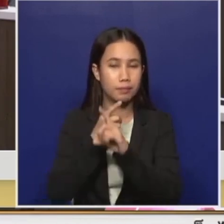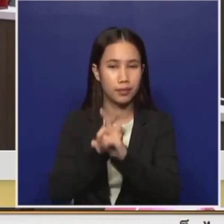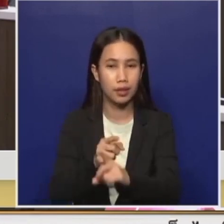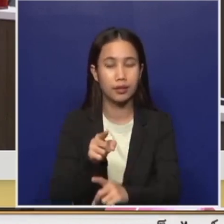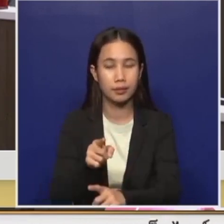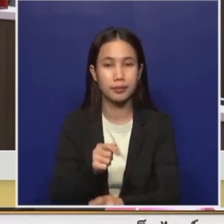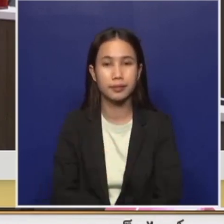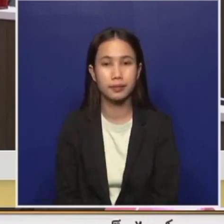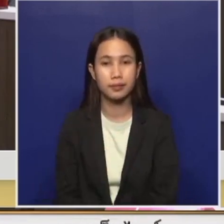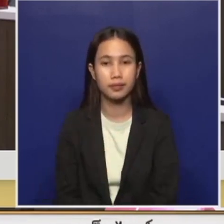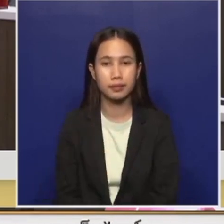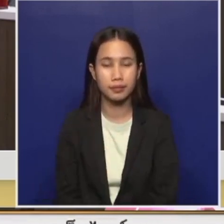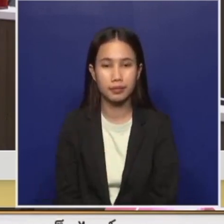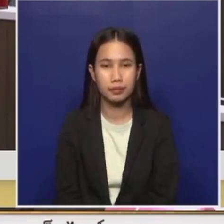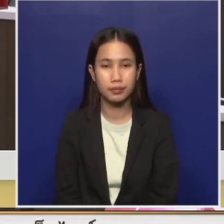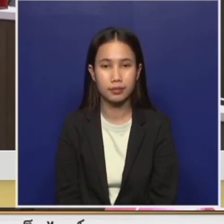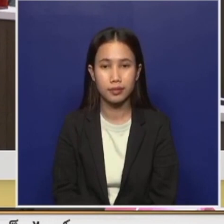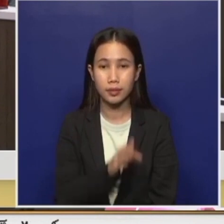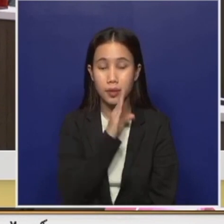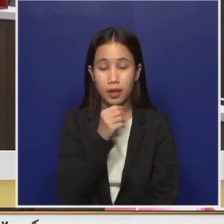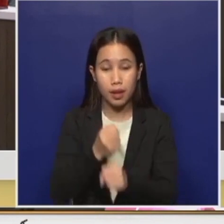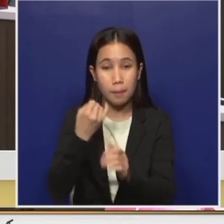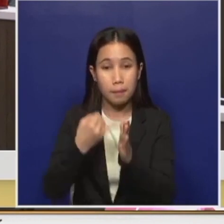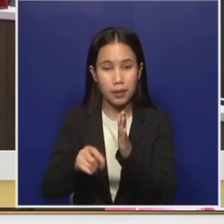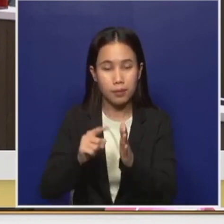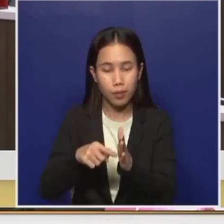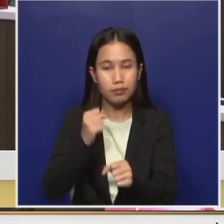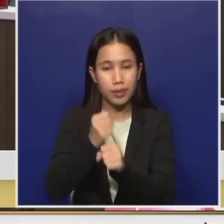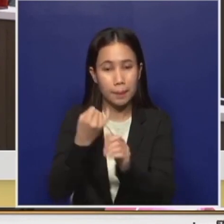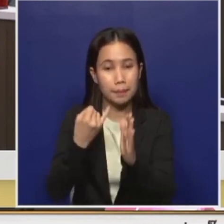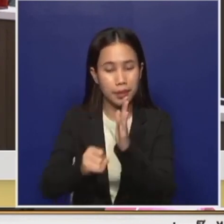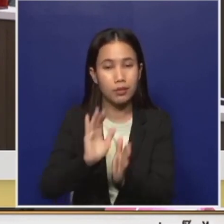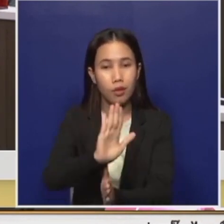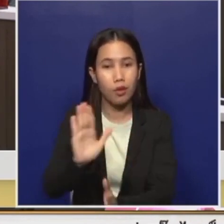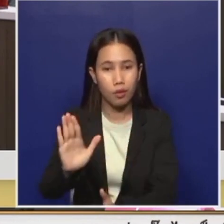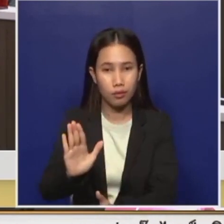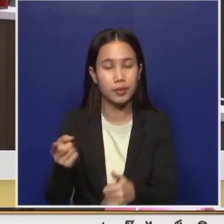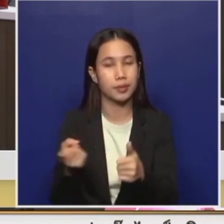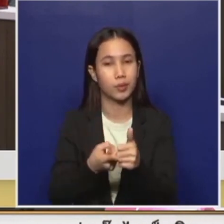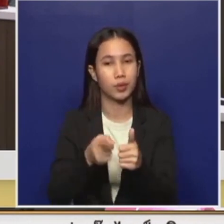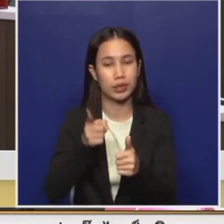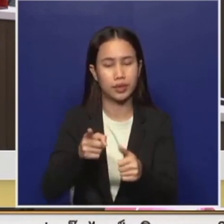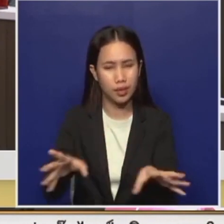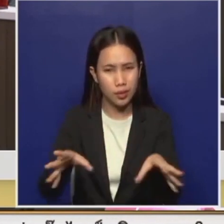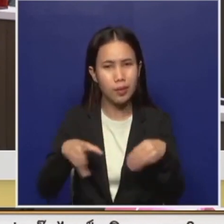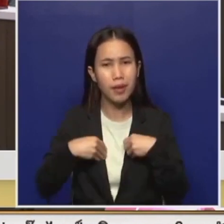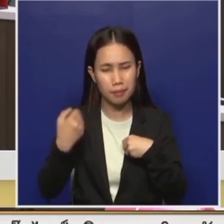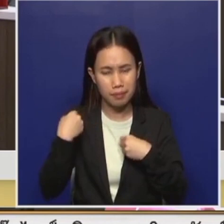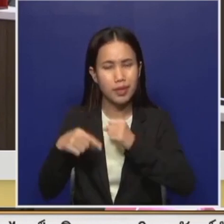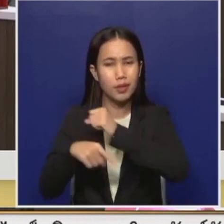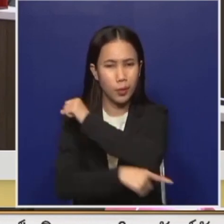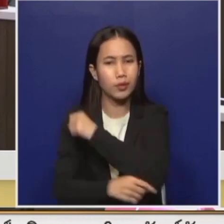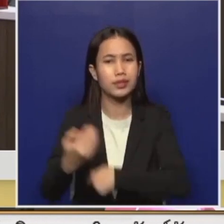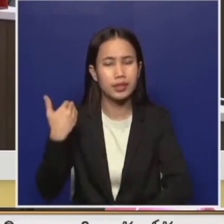เนินการให้ถึงที่สุดในเรื่องของ ภาพผดนั้ท่านยอมรับครับ ยอมรัวีทจจลจริ